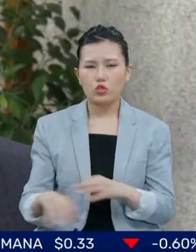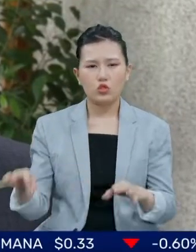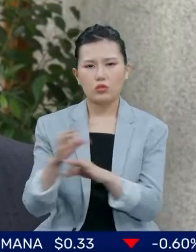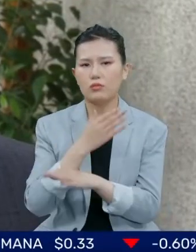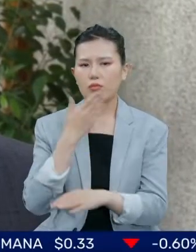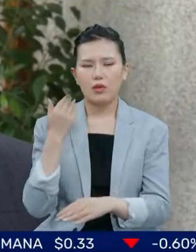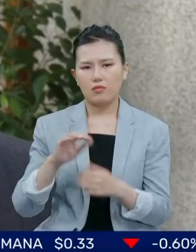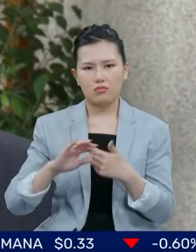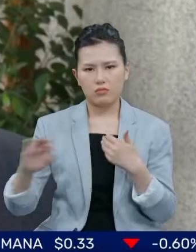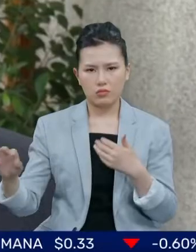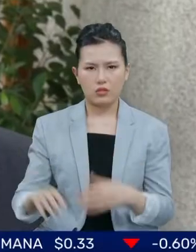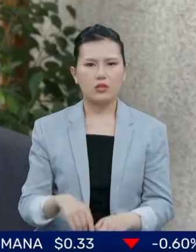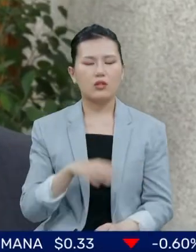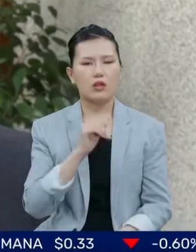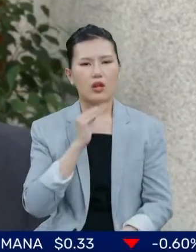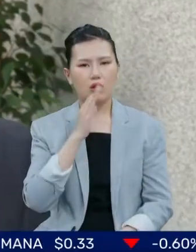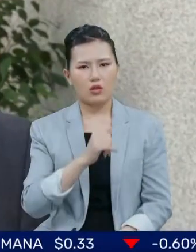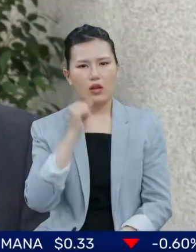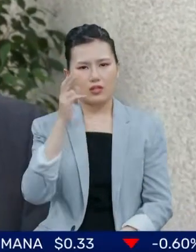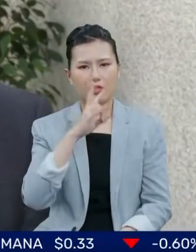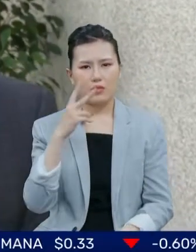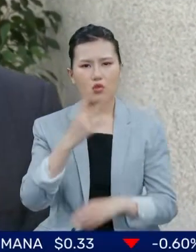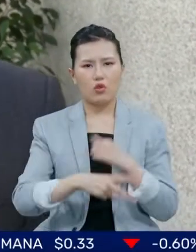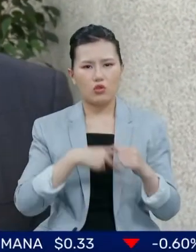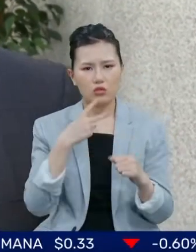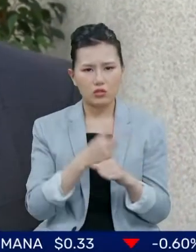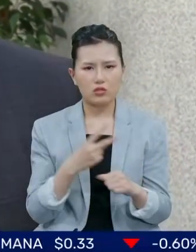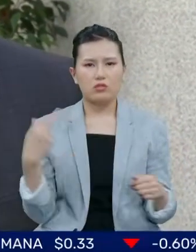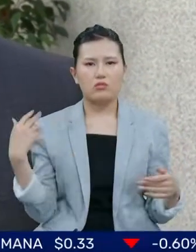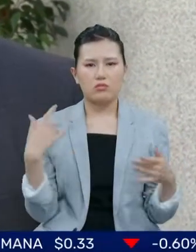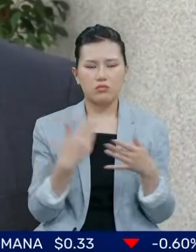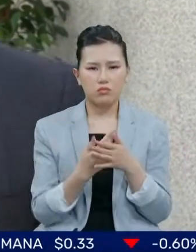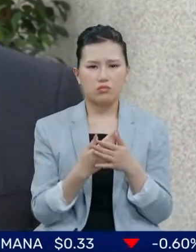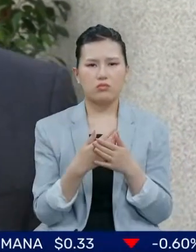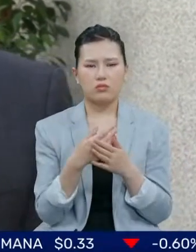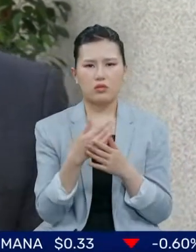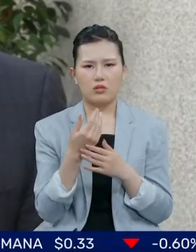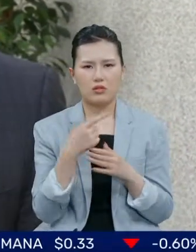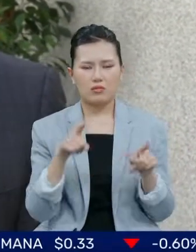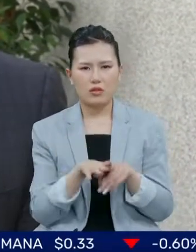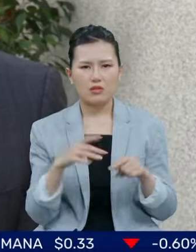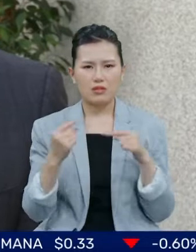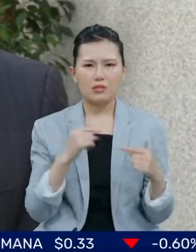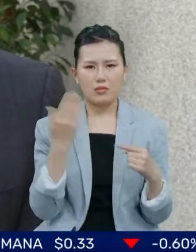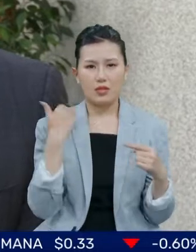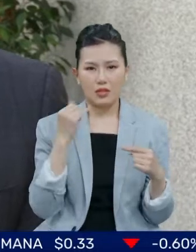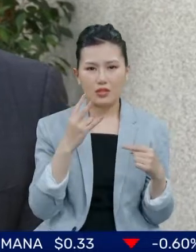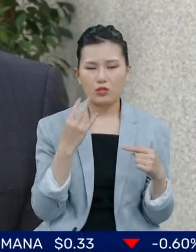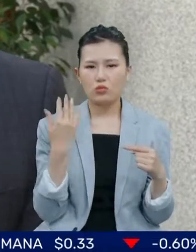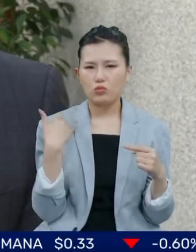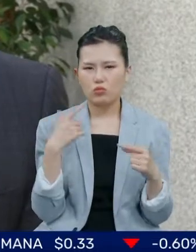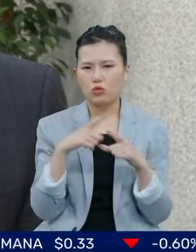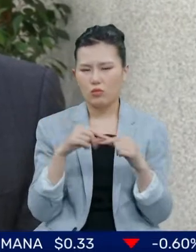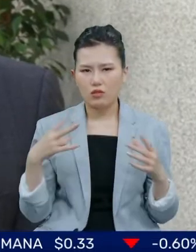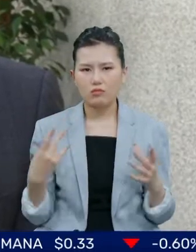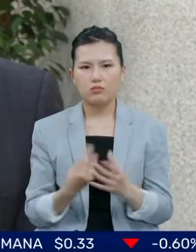2 жилийн хугацаанд дотроо нэлээд хагаралтай тэмцэлтэй байсан тийм ээ. Саяхан бас нэгдээд тамга нэгэндээ шилжүүлээд анхны дараагийн сонгогчлоо. Тэгэхэд одоо